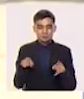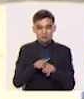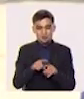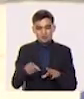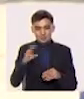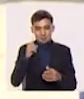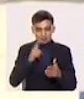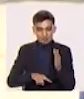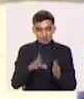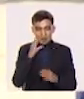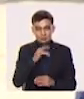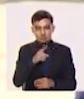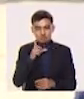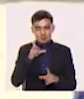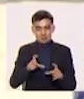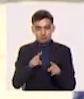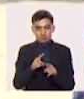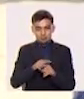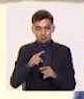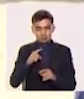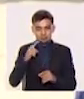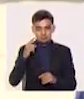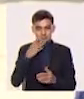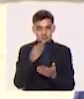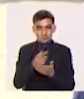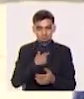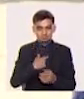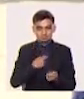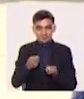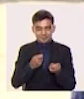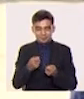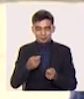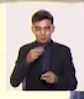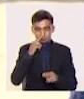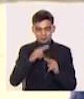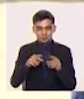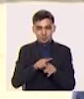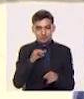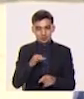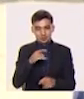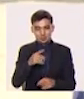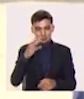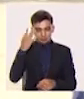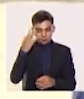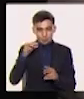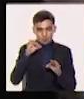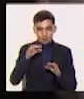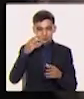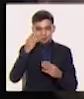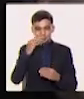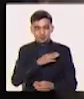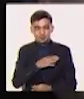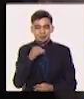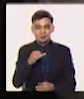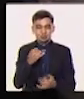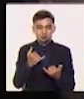эмоционально захватывает человека. Человек теряет контроль, человек теряет, он перестает критически мыслить. Сейчас,